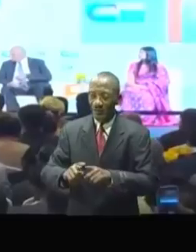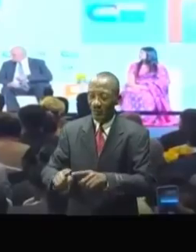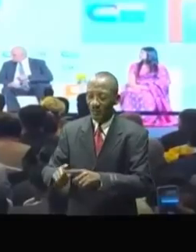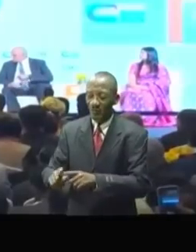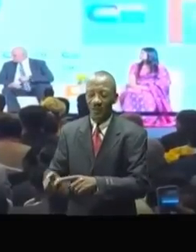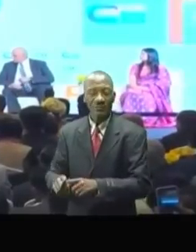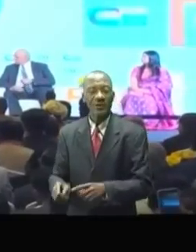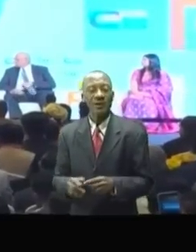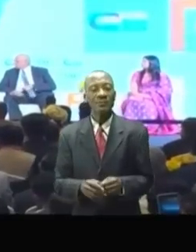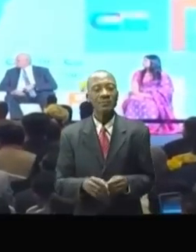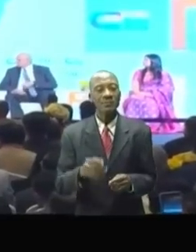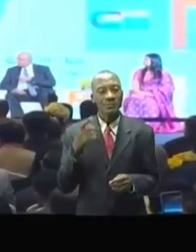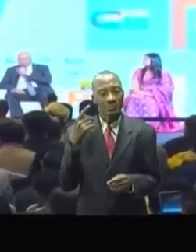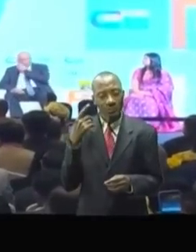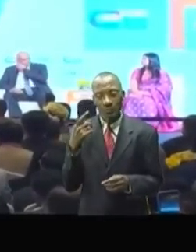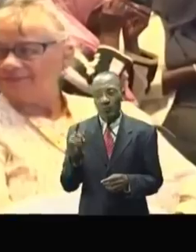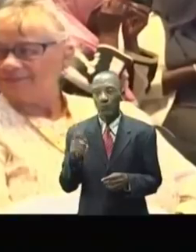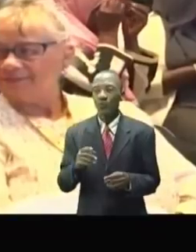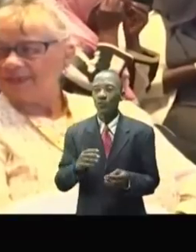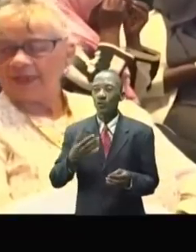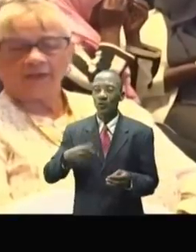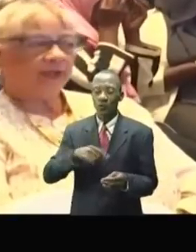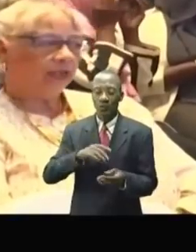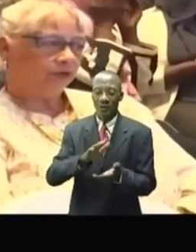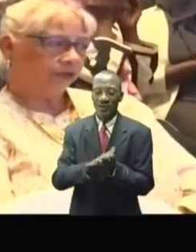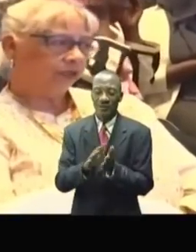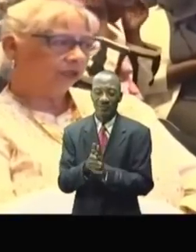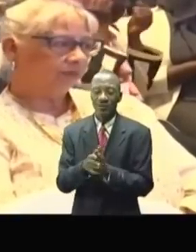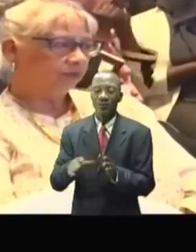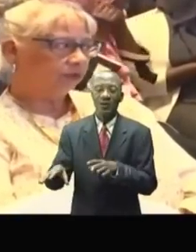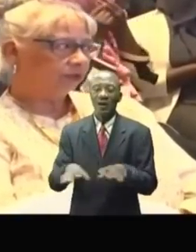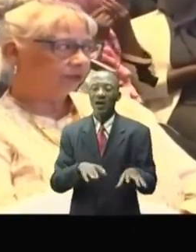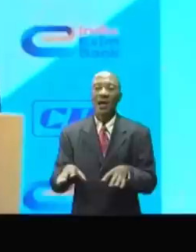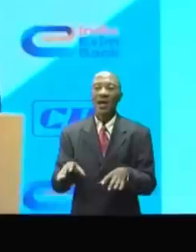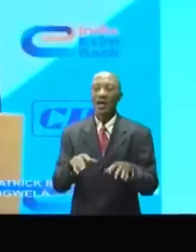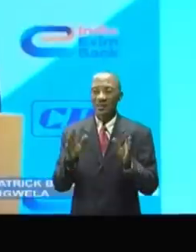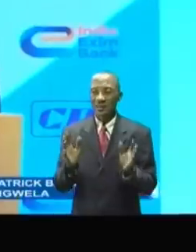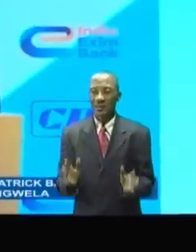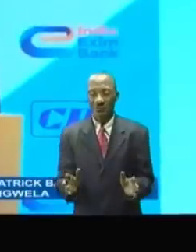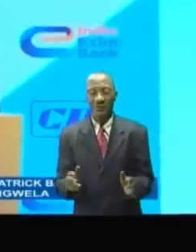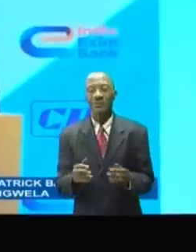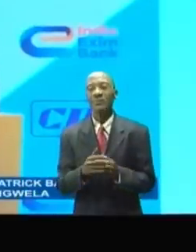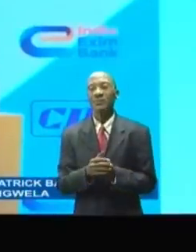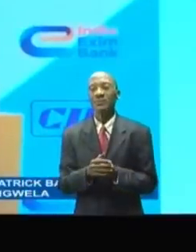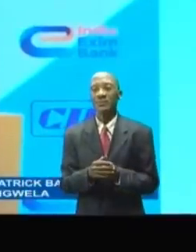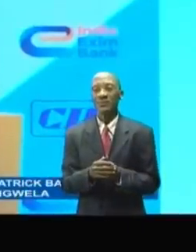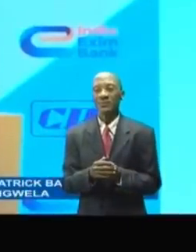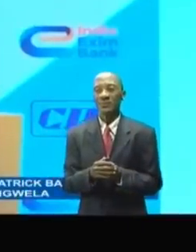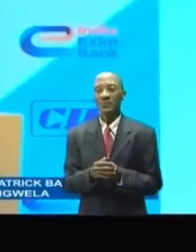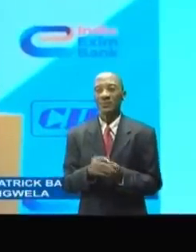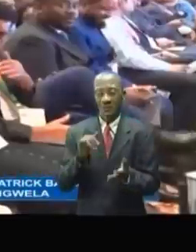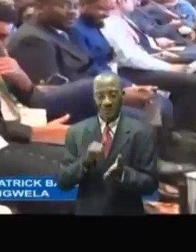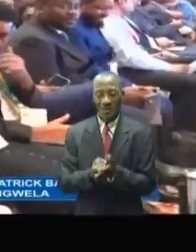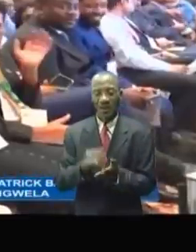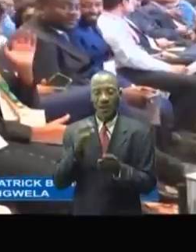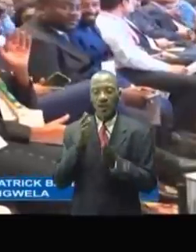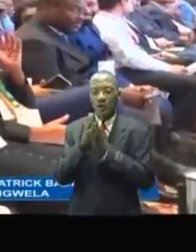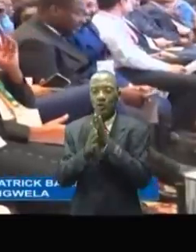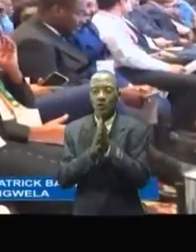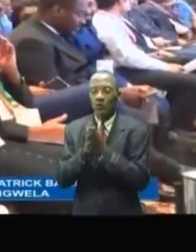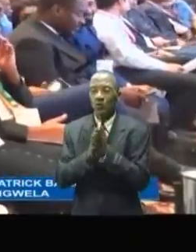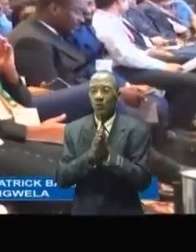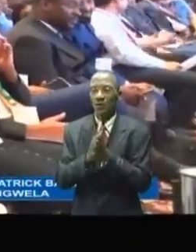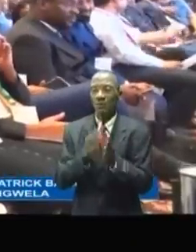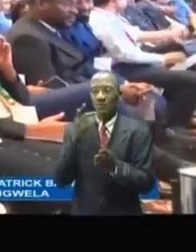Banana sur l'océan Atlantique jusqu'à Uvira à l'est du pays en vue de se connecter à Dar es Salaam sur l'océan